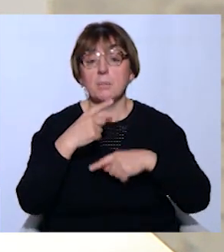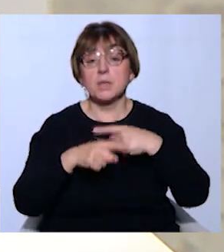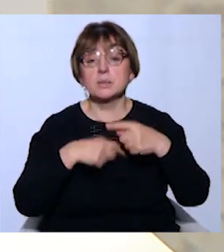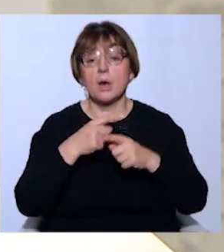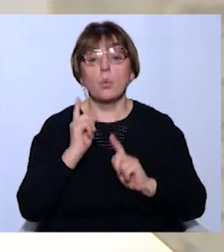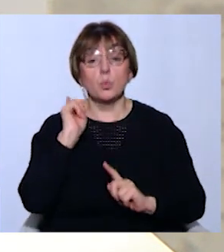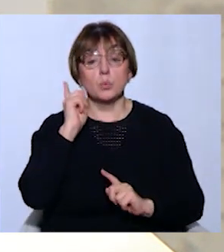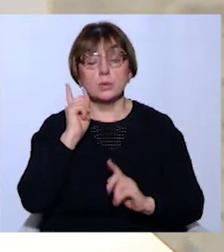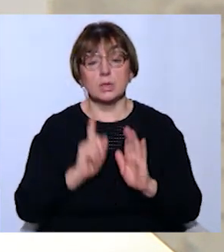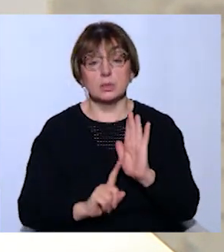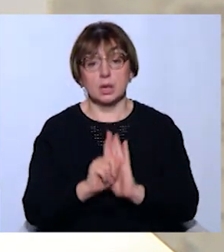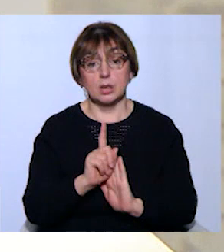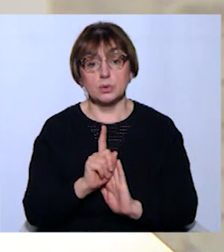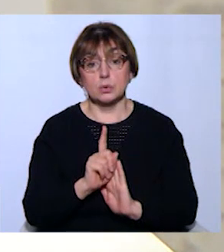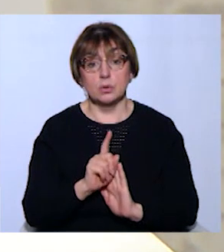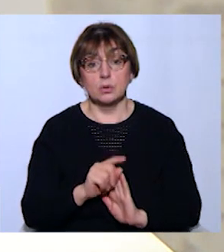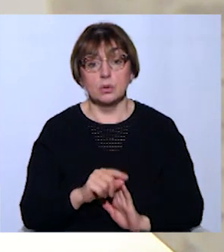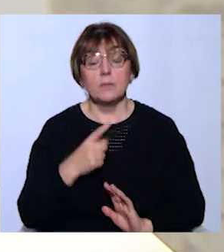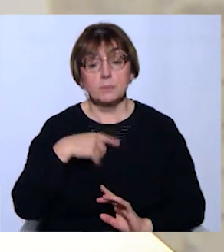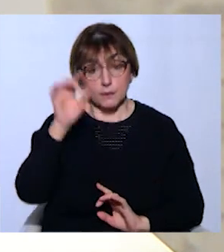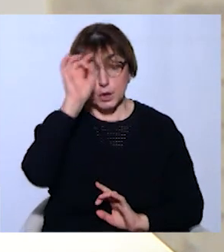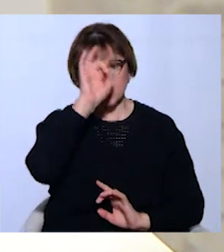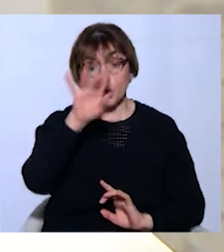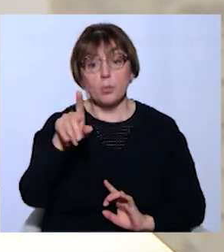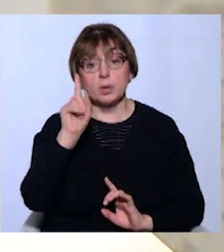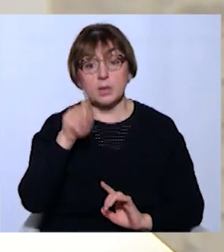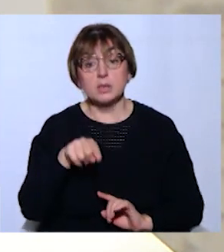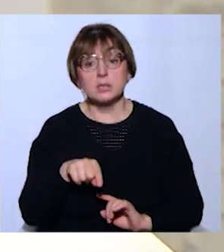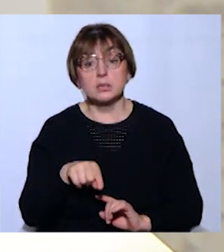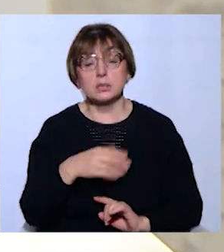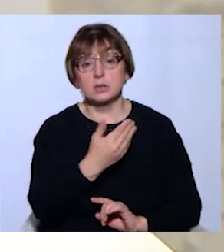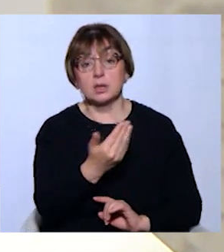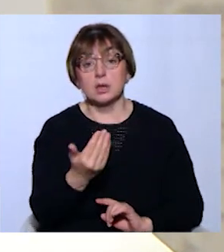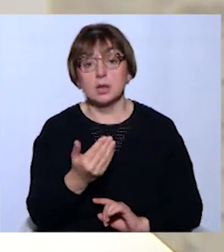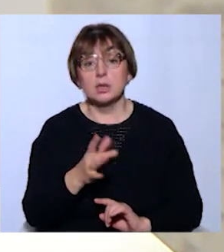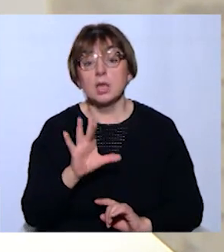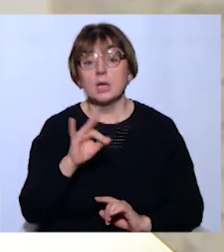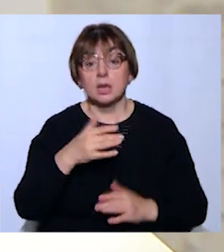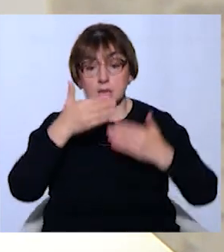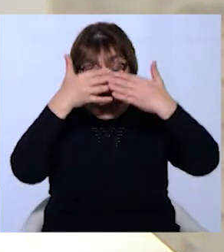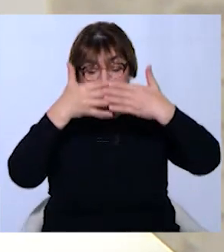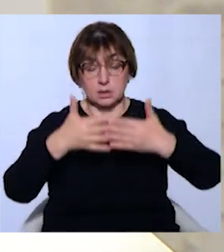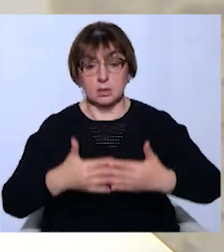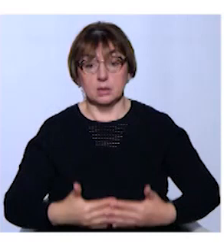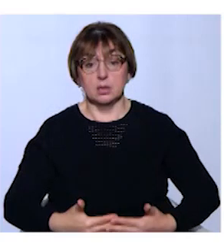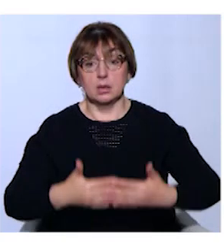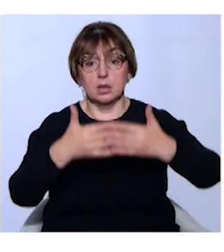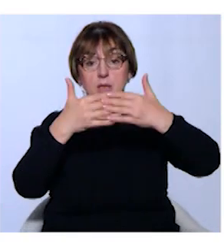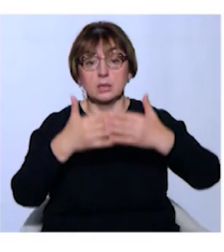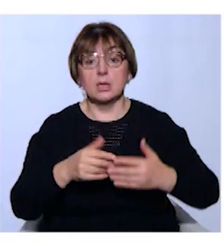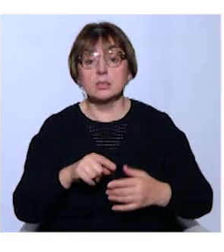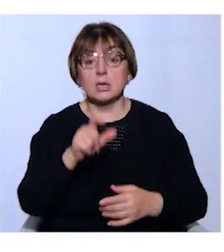საუკუნიდან. ალბათ ცნობილია შენთვის ესეთი რენტგენი, ესეთი სიტყვა. სინამდვილეში ეს